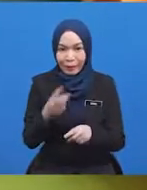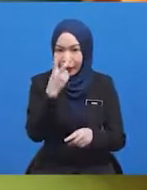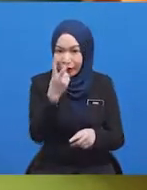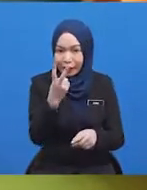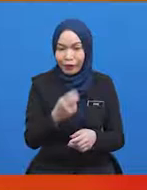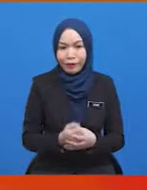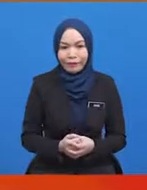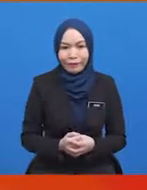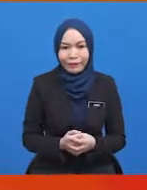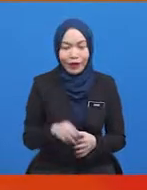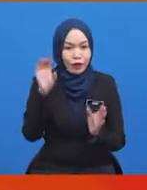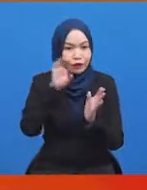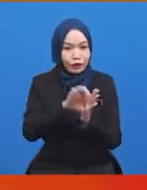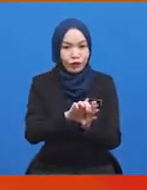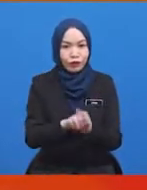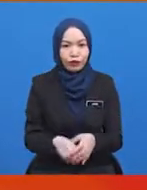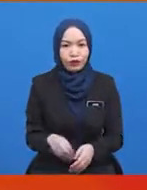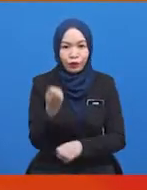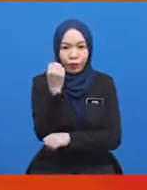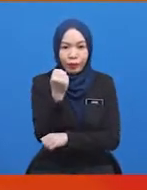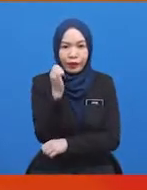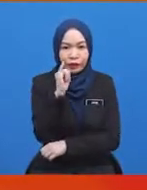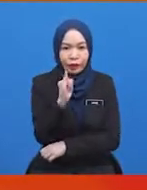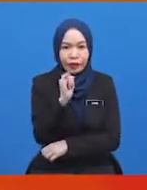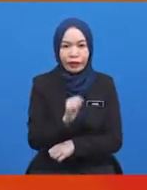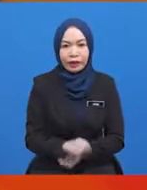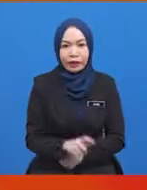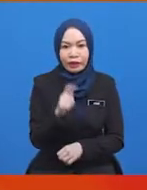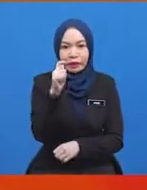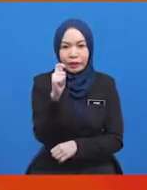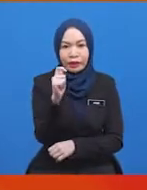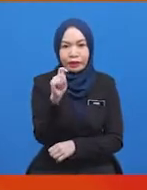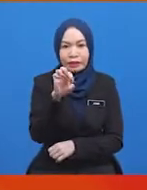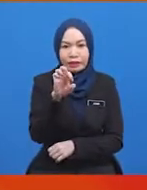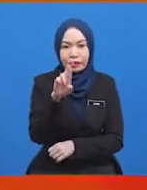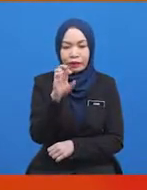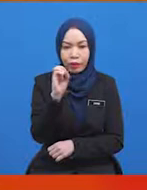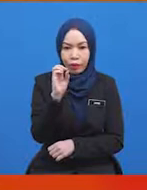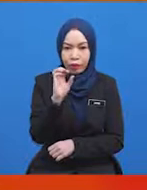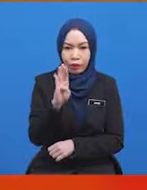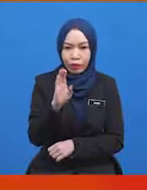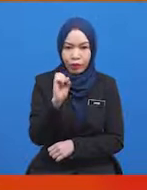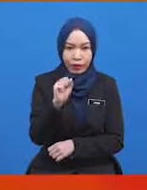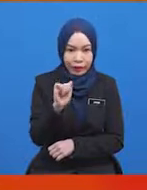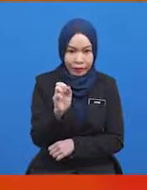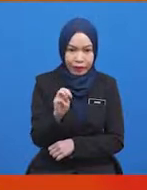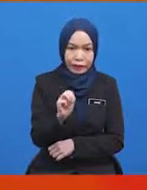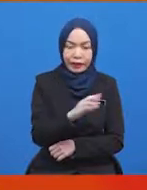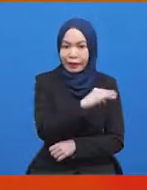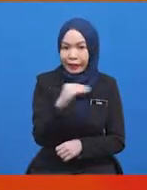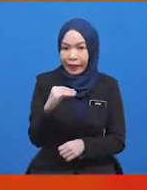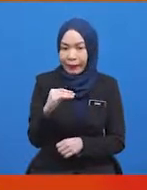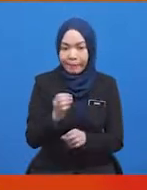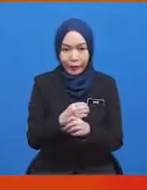melihat pula contoh batuan igneous, terobosan dan bentuk muka bumi yang